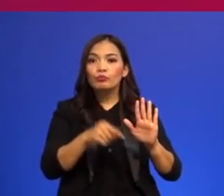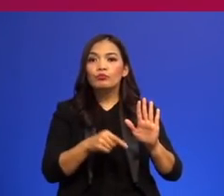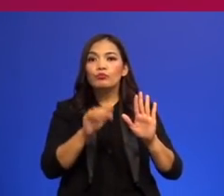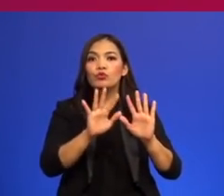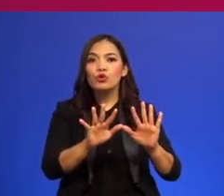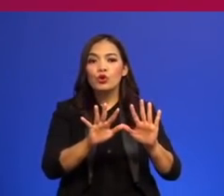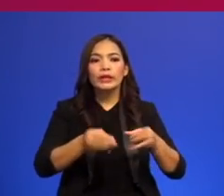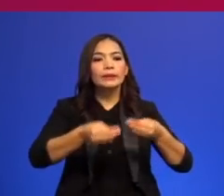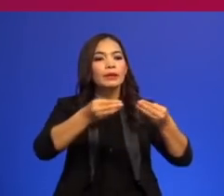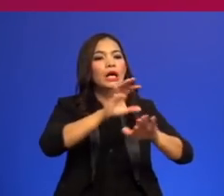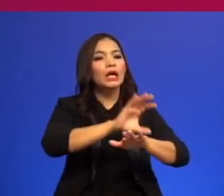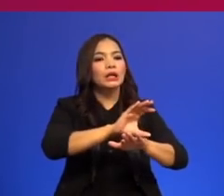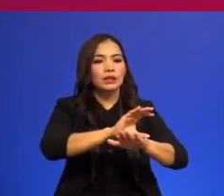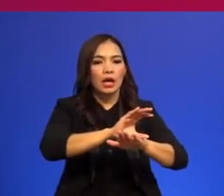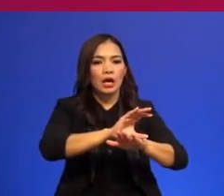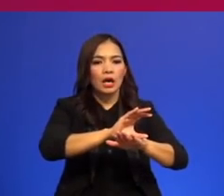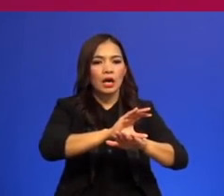gereja.